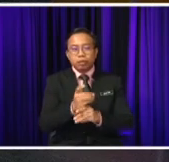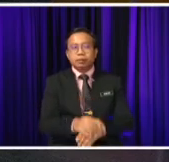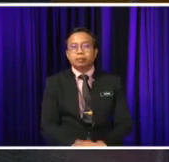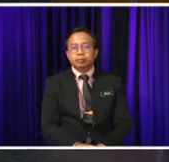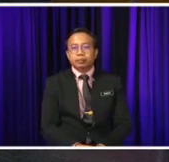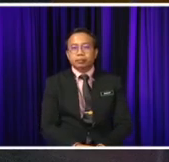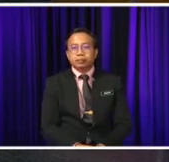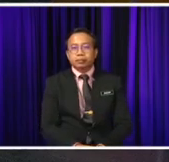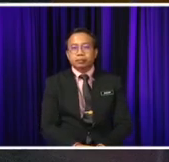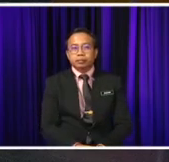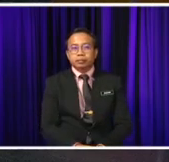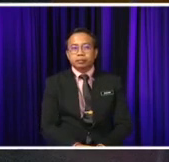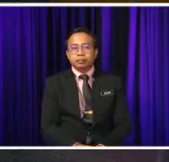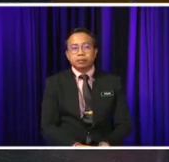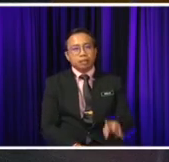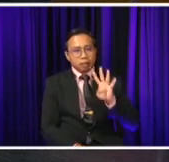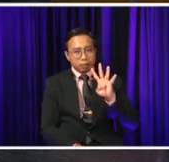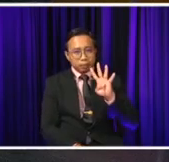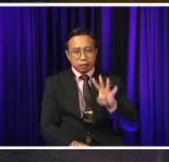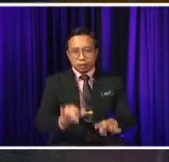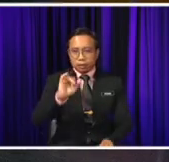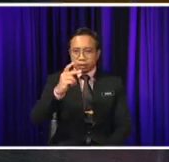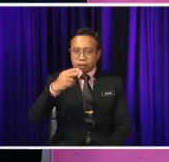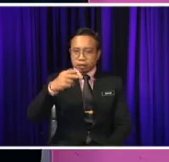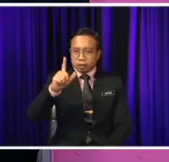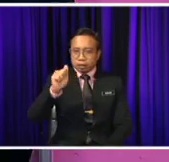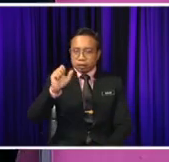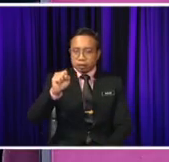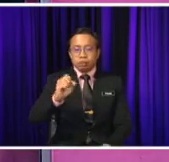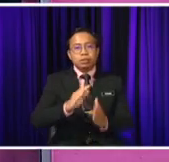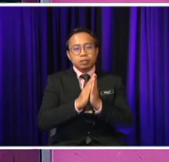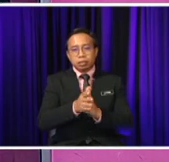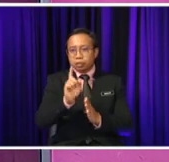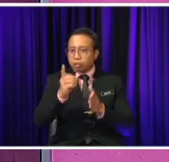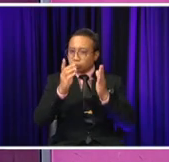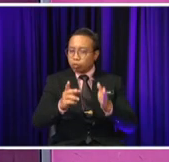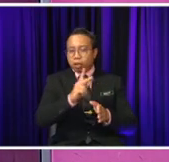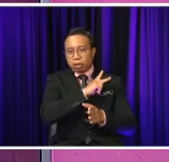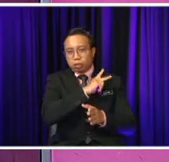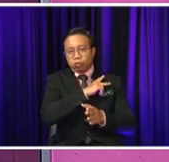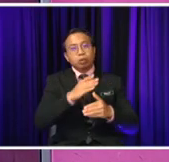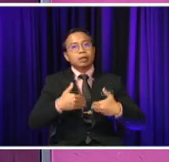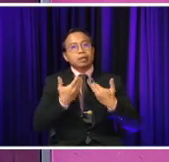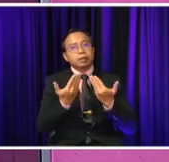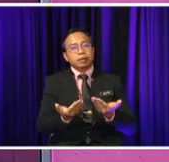yang ketiga ialah ikhlas menjadi seorang ketua kena ikhlas ikhlas ini macam mana memberikan sesuatu